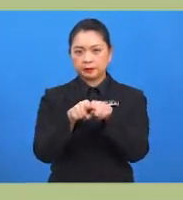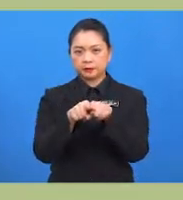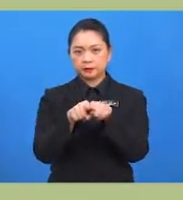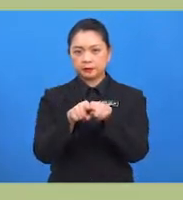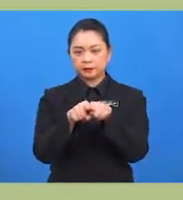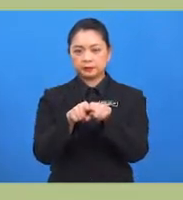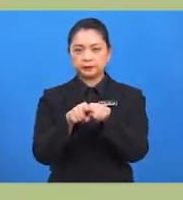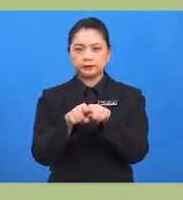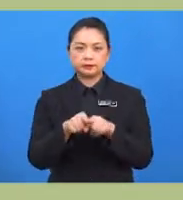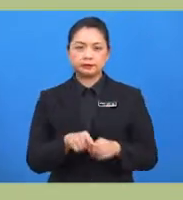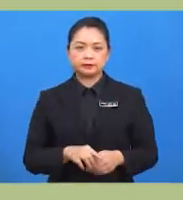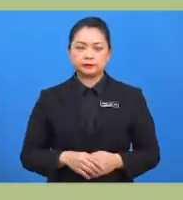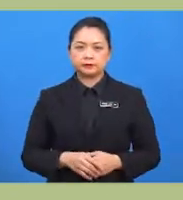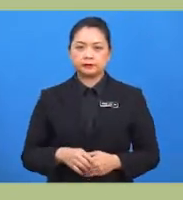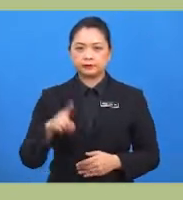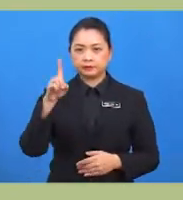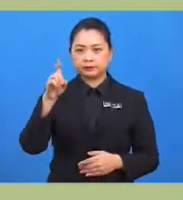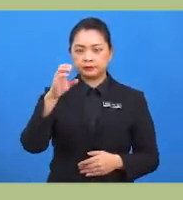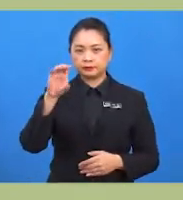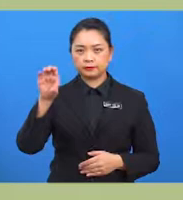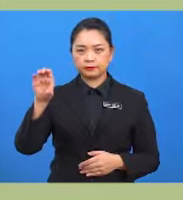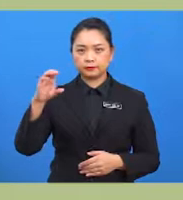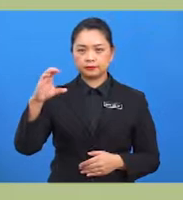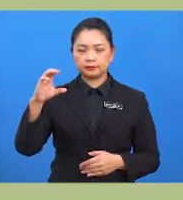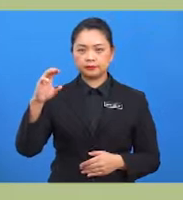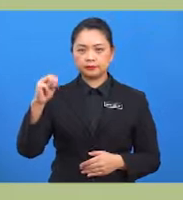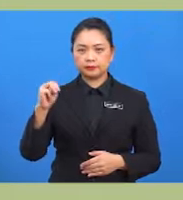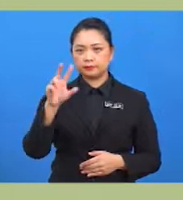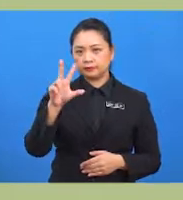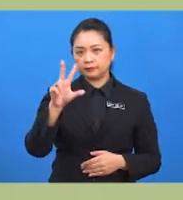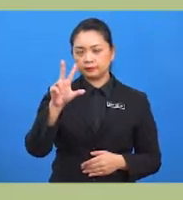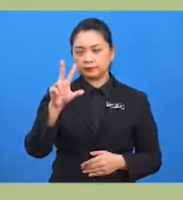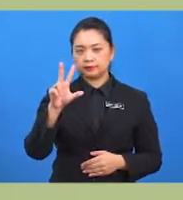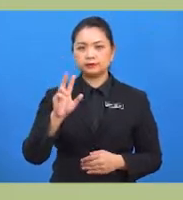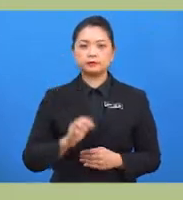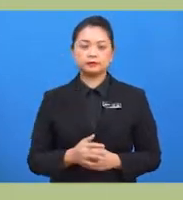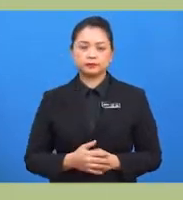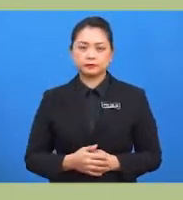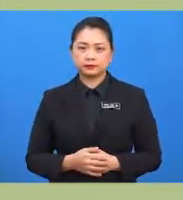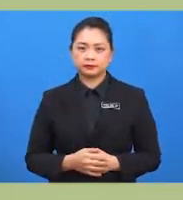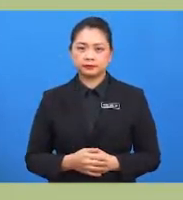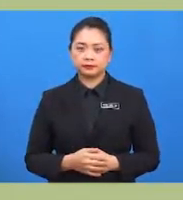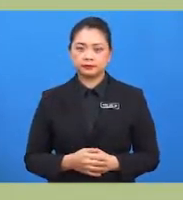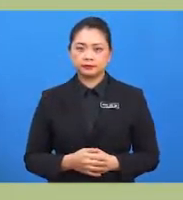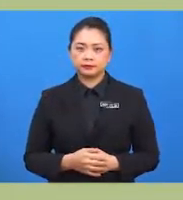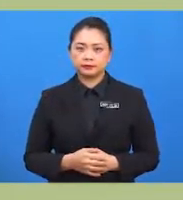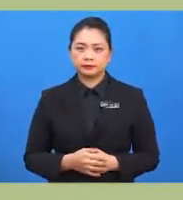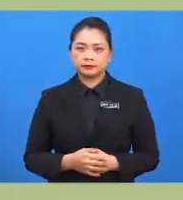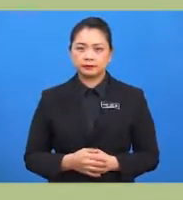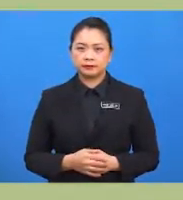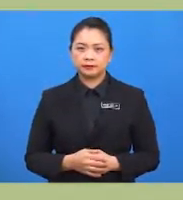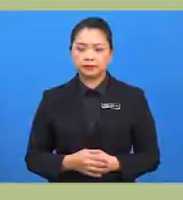paduai suling menjadikan nilai bidul = 110